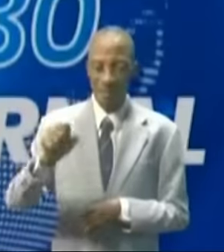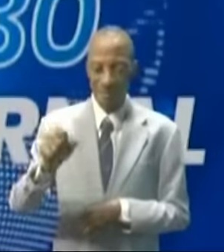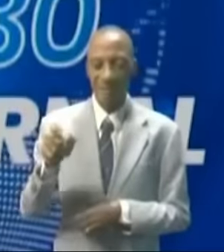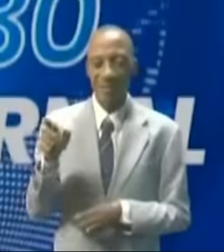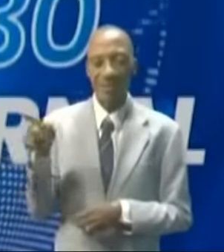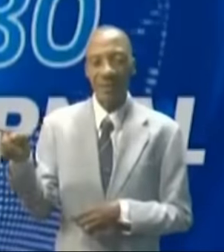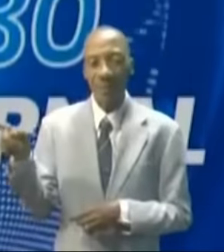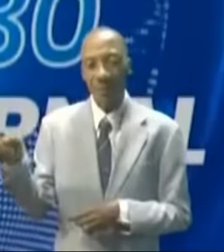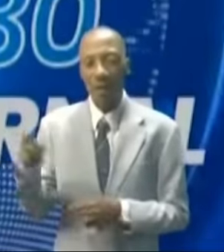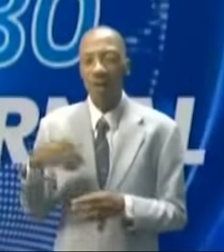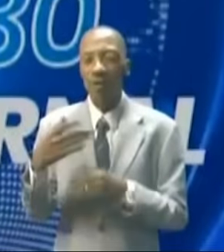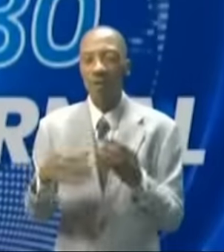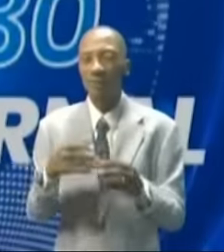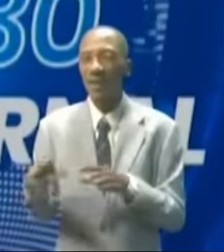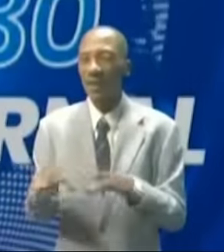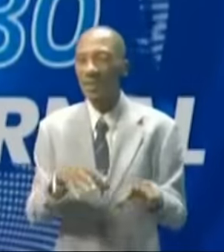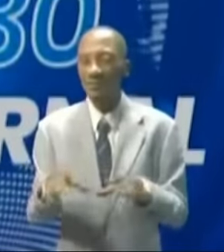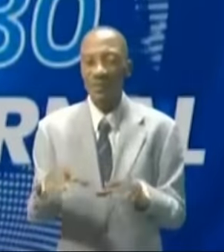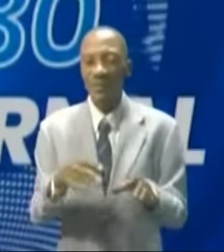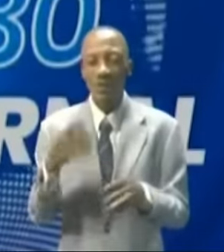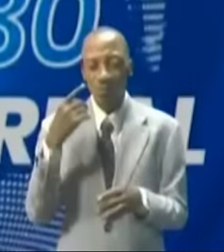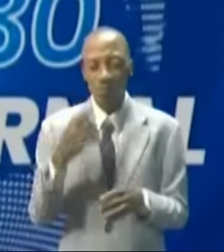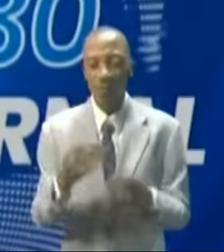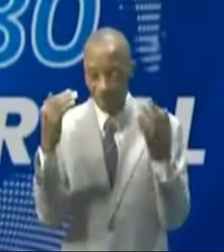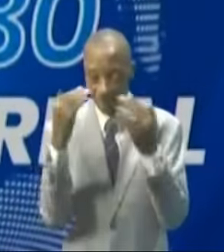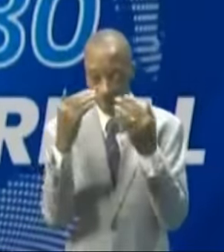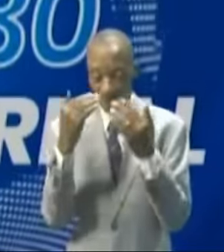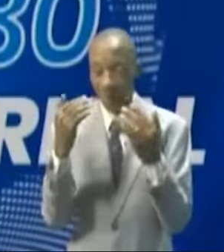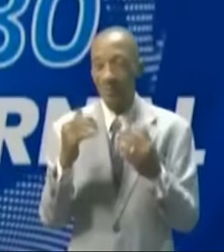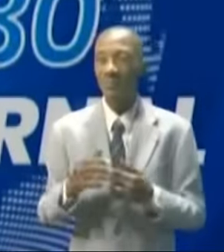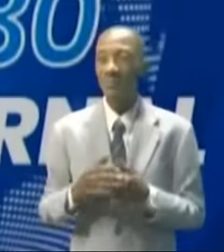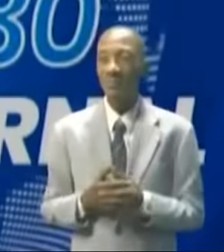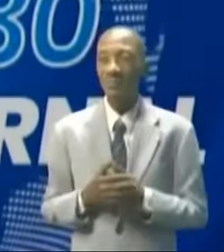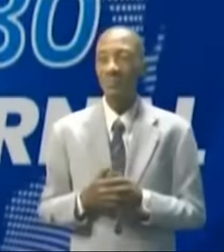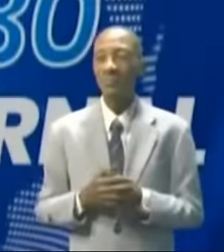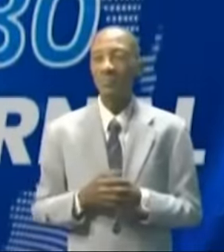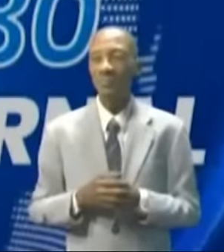l'Issue en particulier. Les détails dans ce reportage de Rodé Panda.